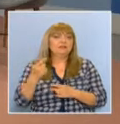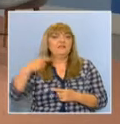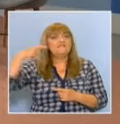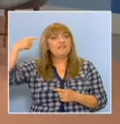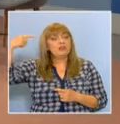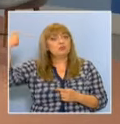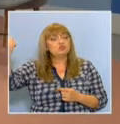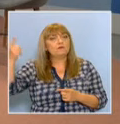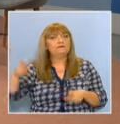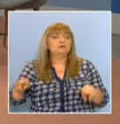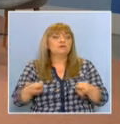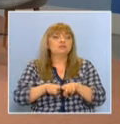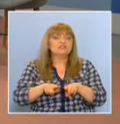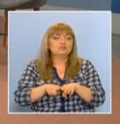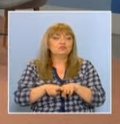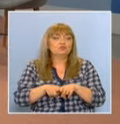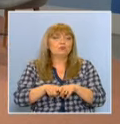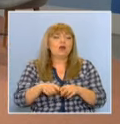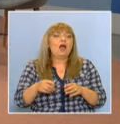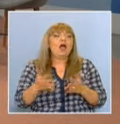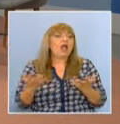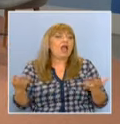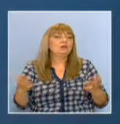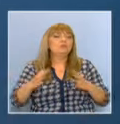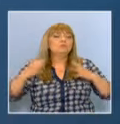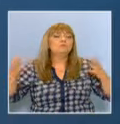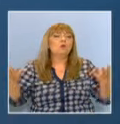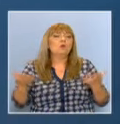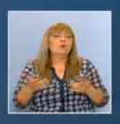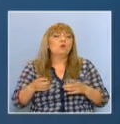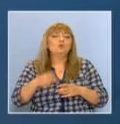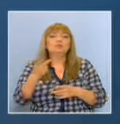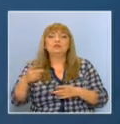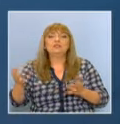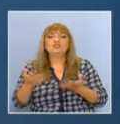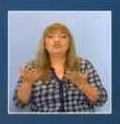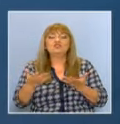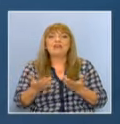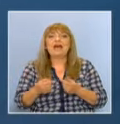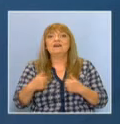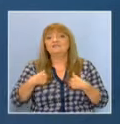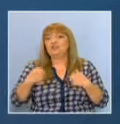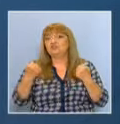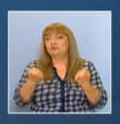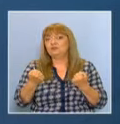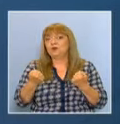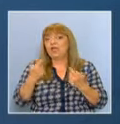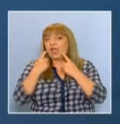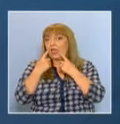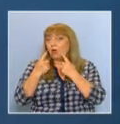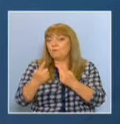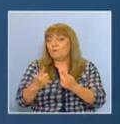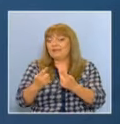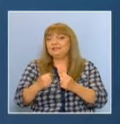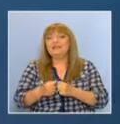философията също, както много аспекти от нашия живот, е обект на страшна стереотипизация. Човек да